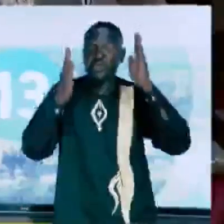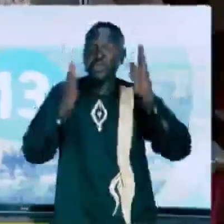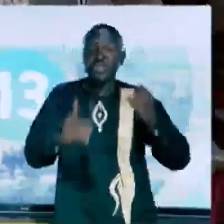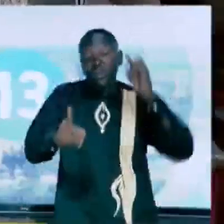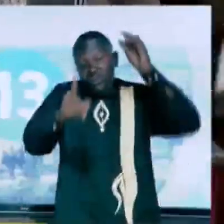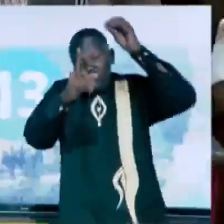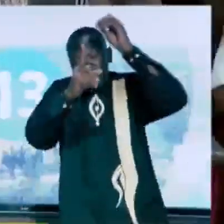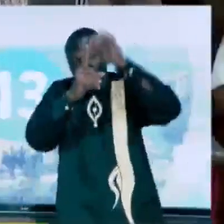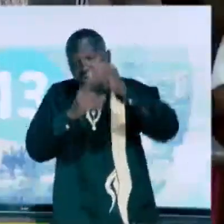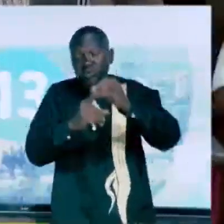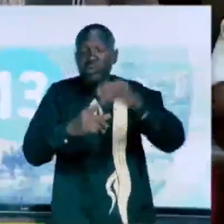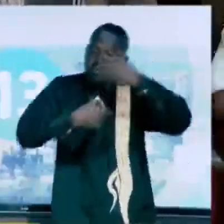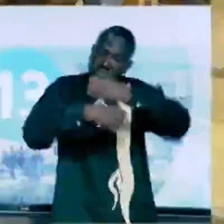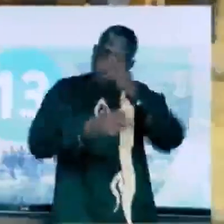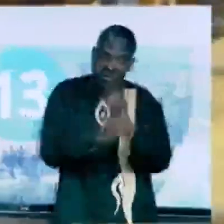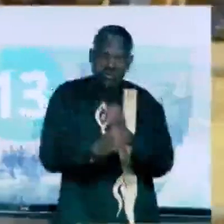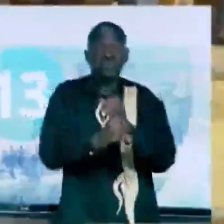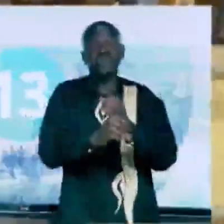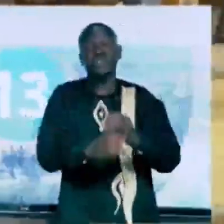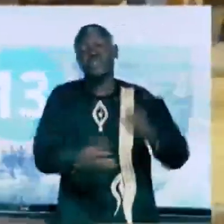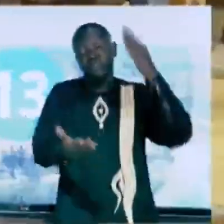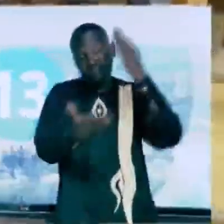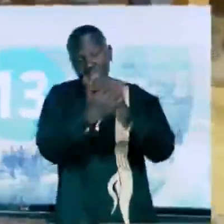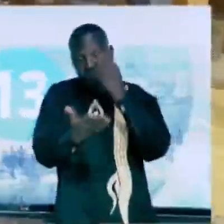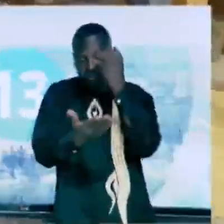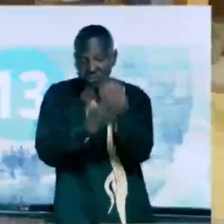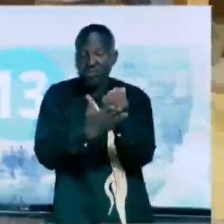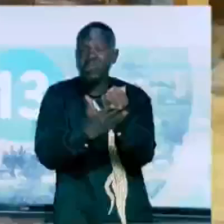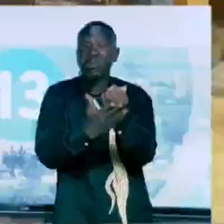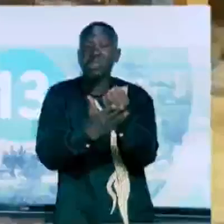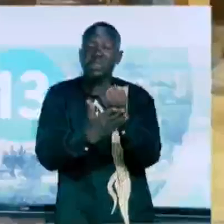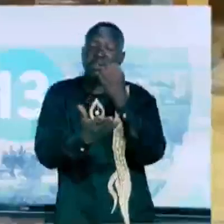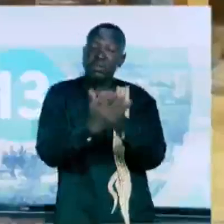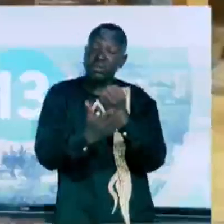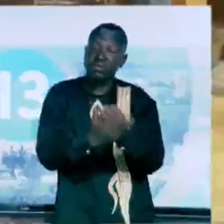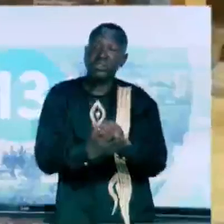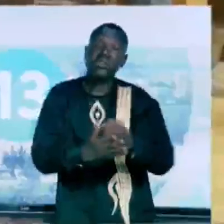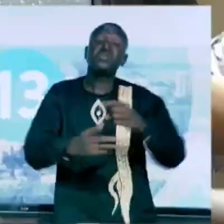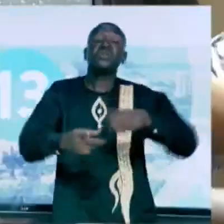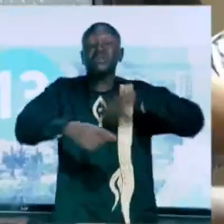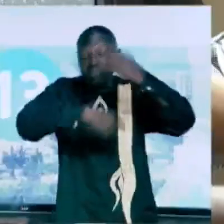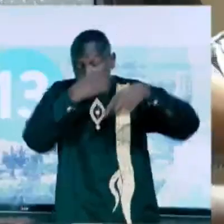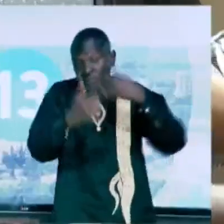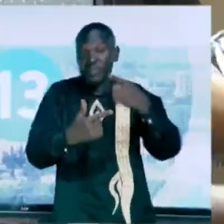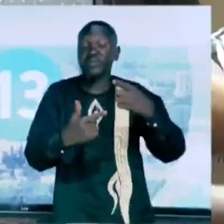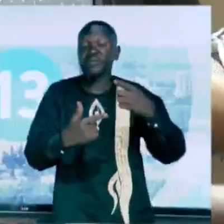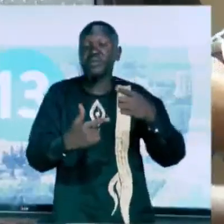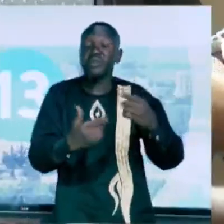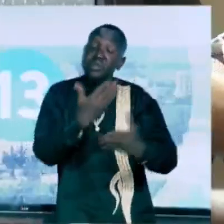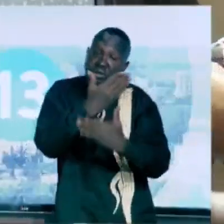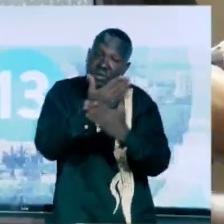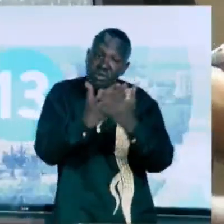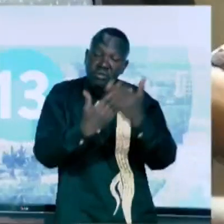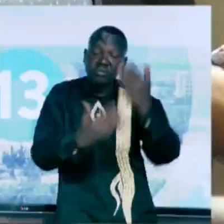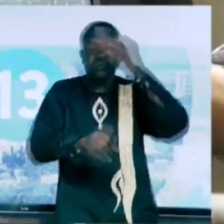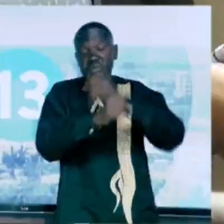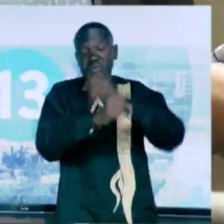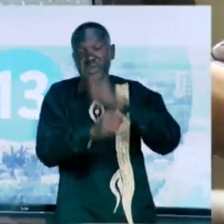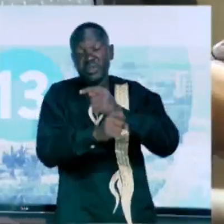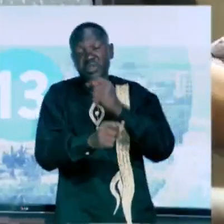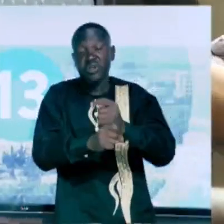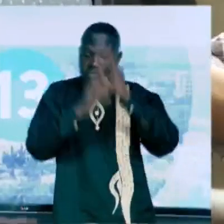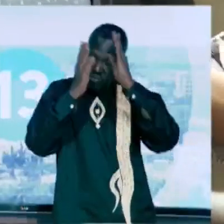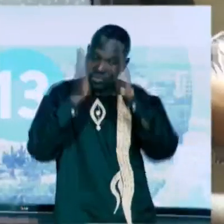d'une rationalisation des dépenses courantes. Et quand je dis les dépenses courantes, il ne s'agit pas simplement des dépenses de personnel. Vous avez les